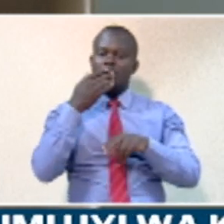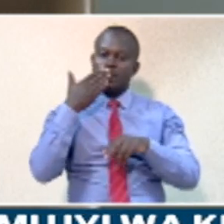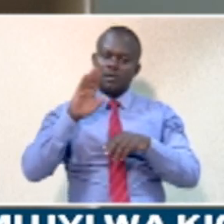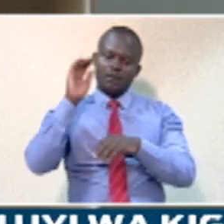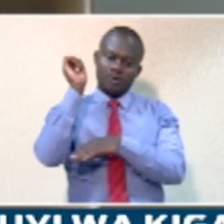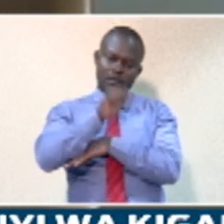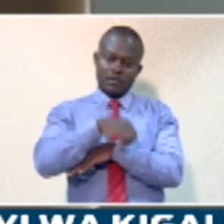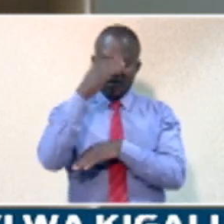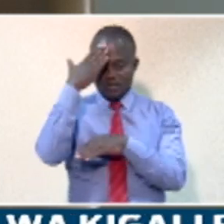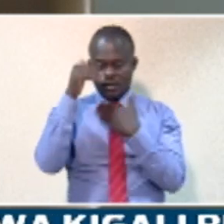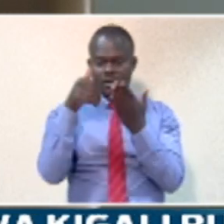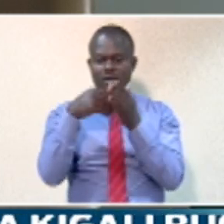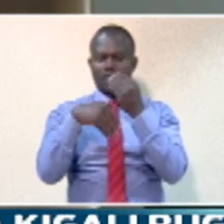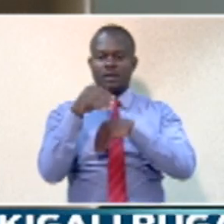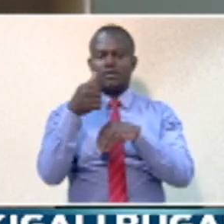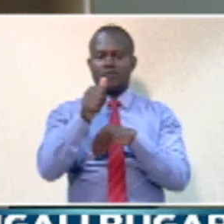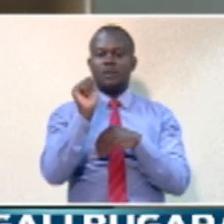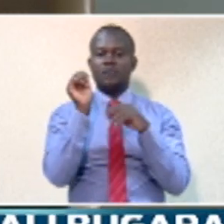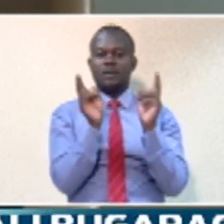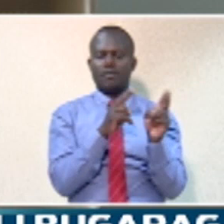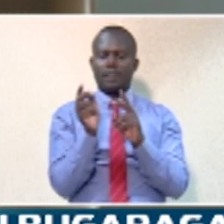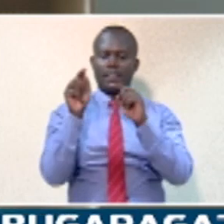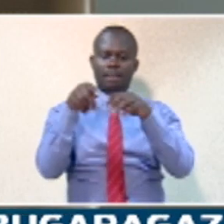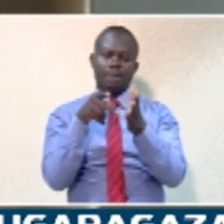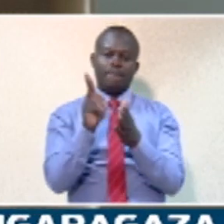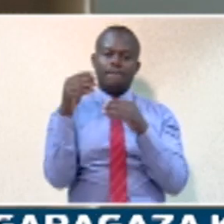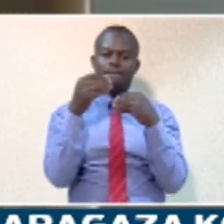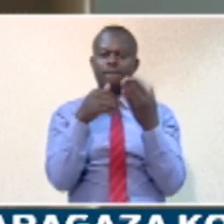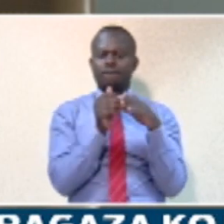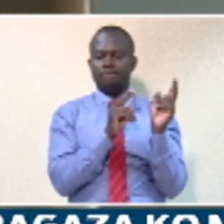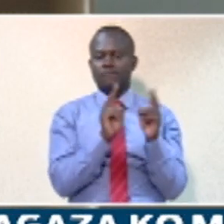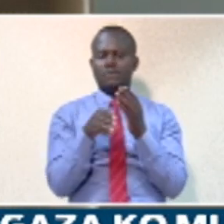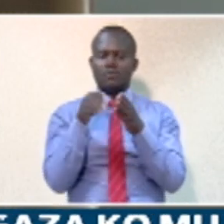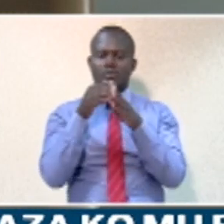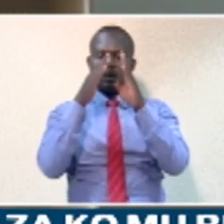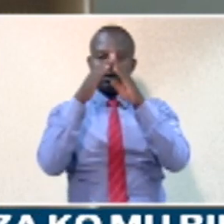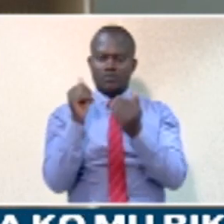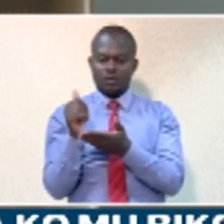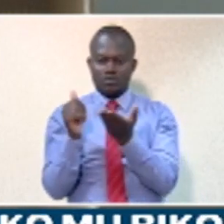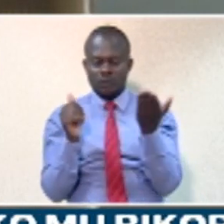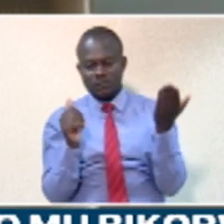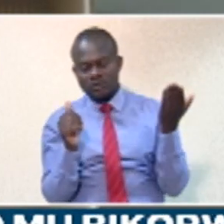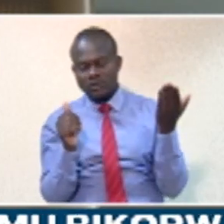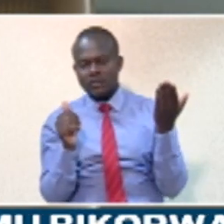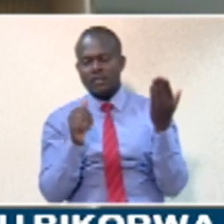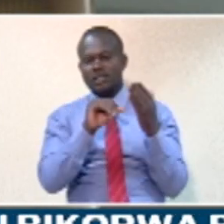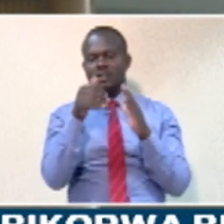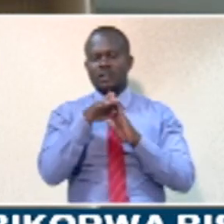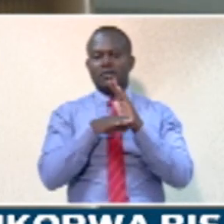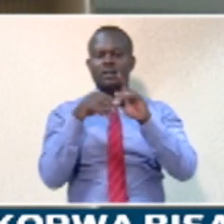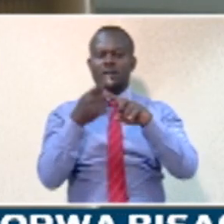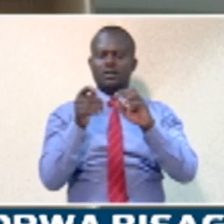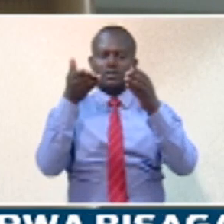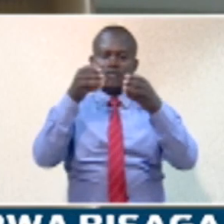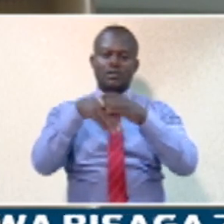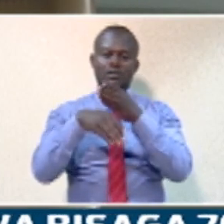kuko isoko ryo risanzwe ry'abaza kugura ibikoresho bisanzwe, wubakaga inzu, izindi gahunda zihari z'ubwubatsi